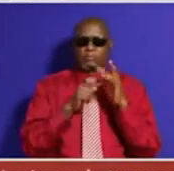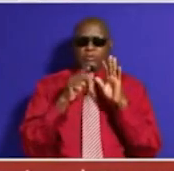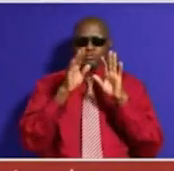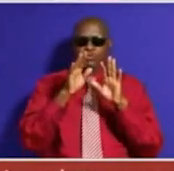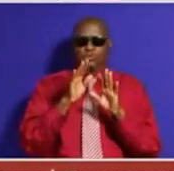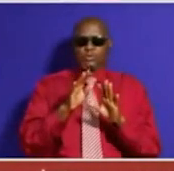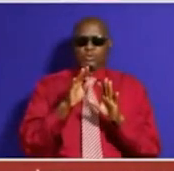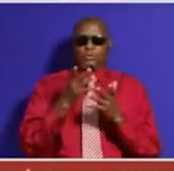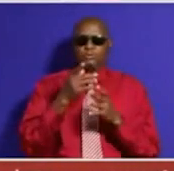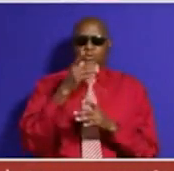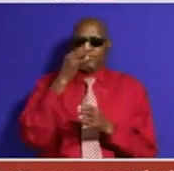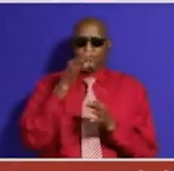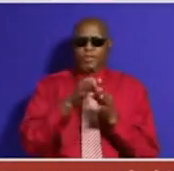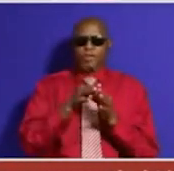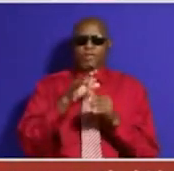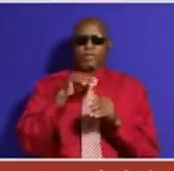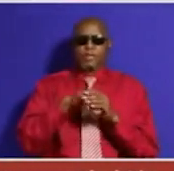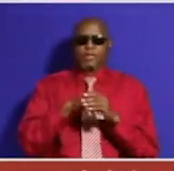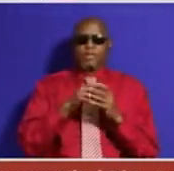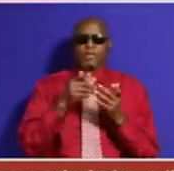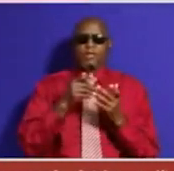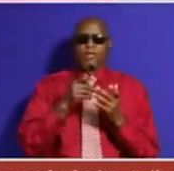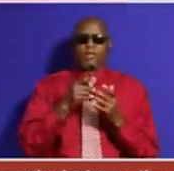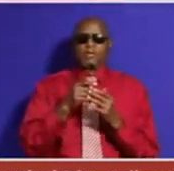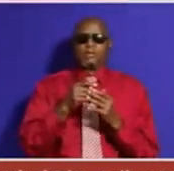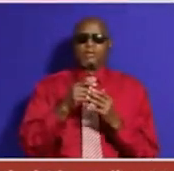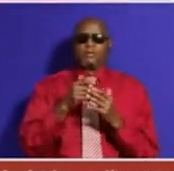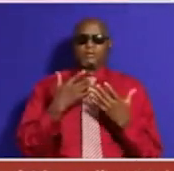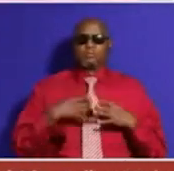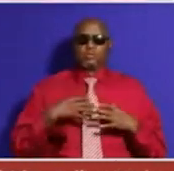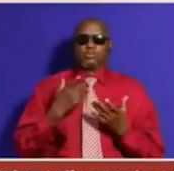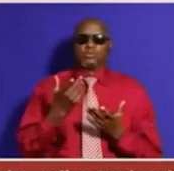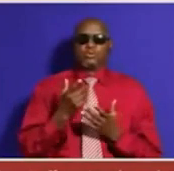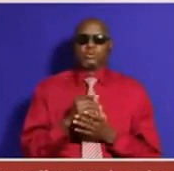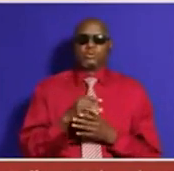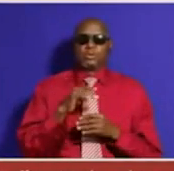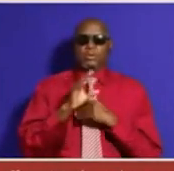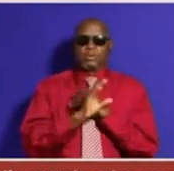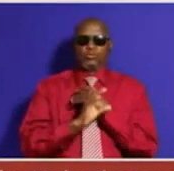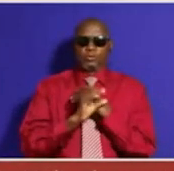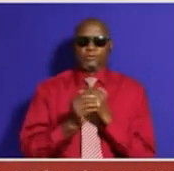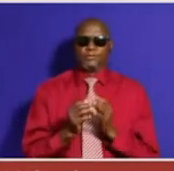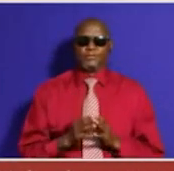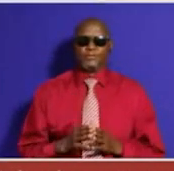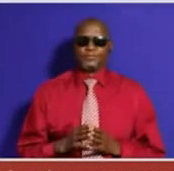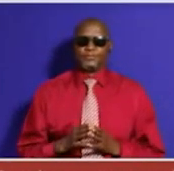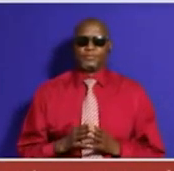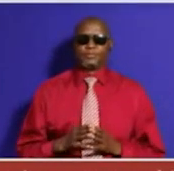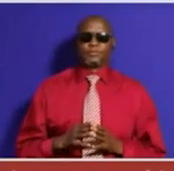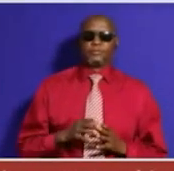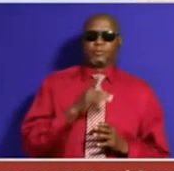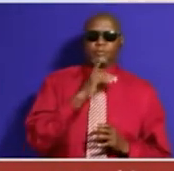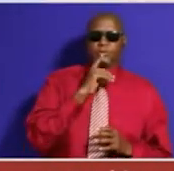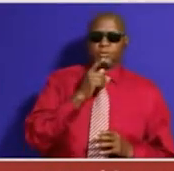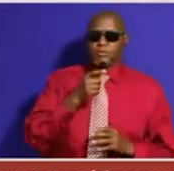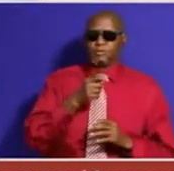ya wananchi katika mfumo wa sheria nchini. Rule 35 states that a judicial